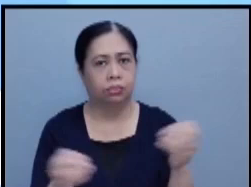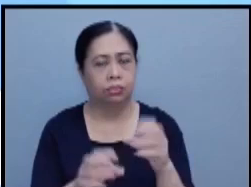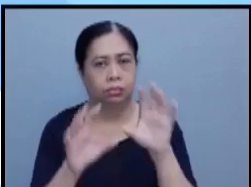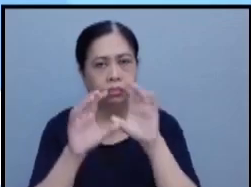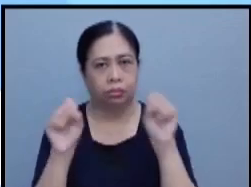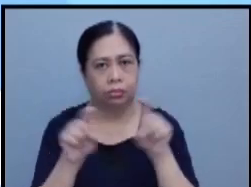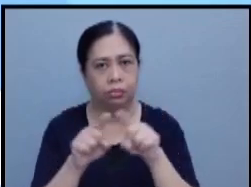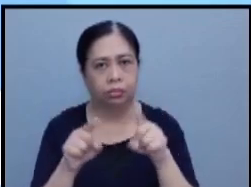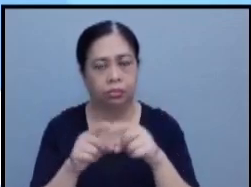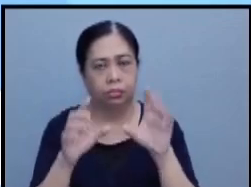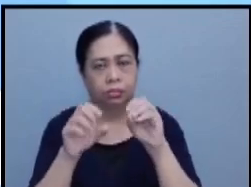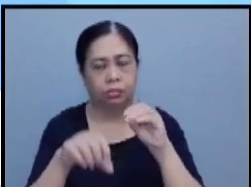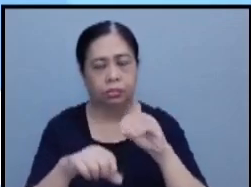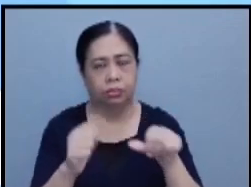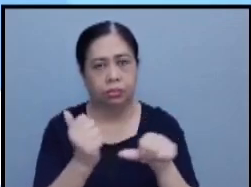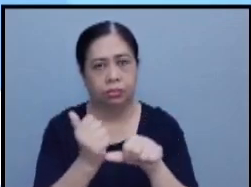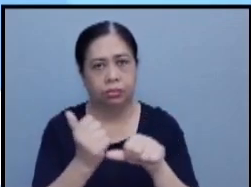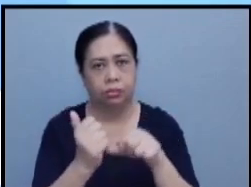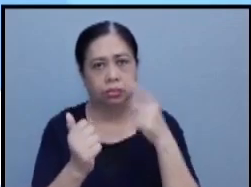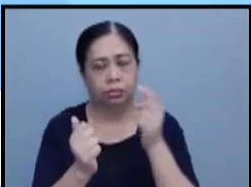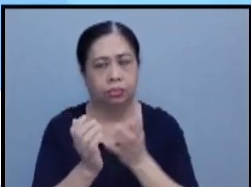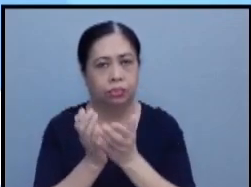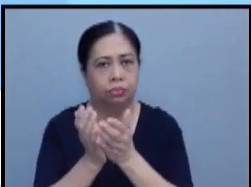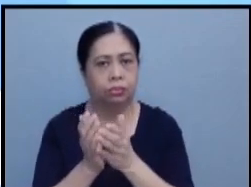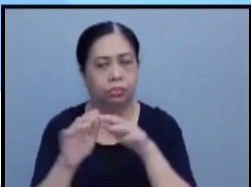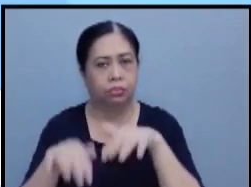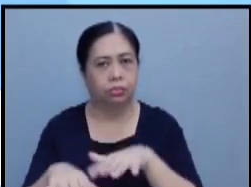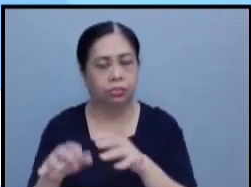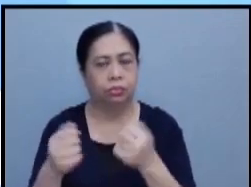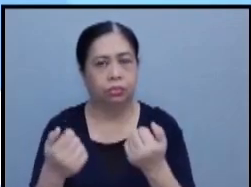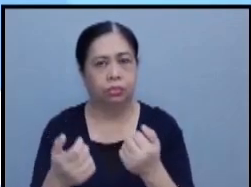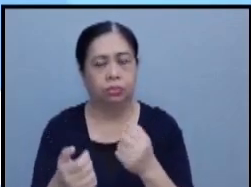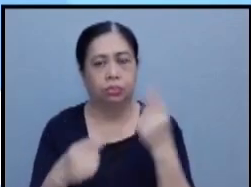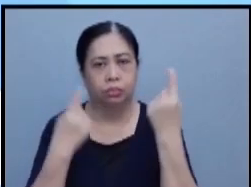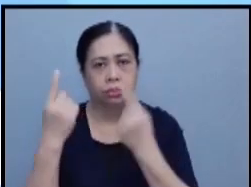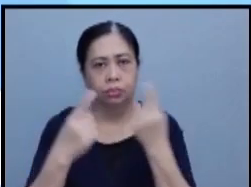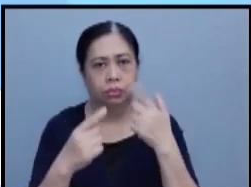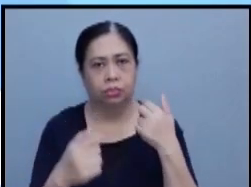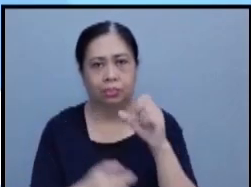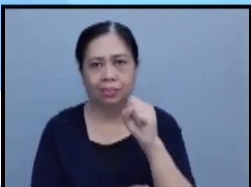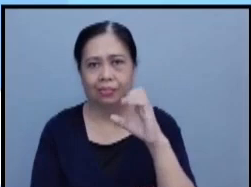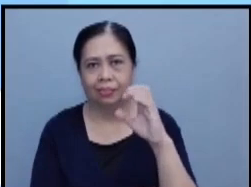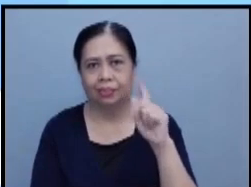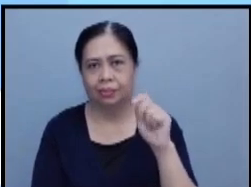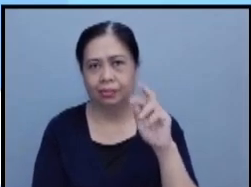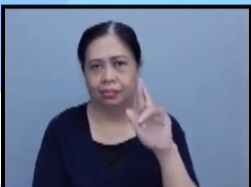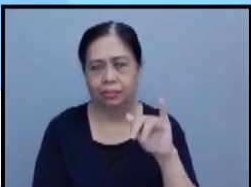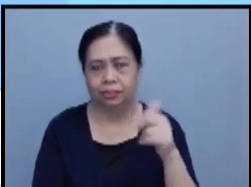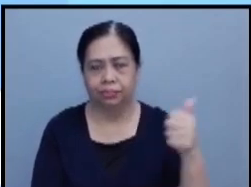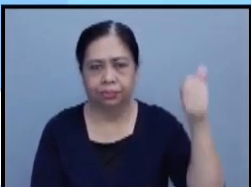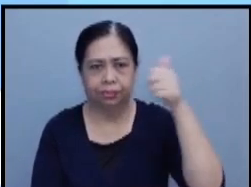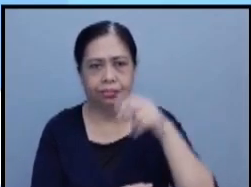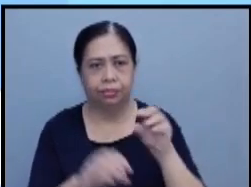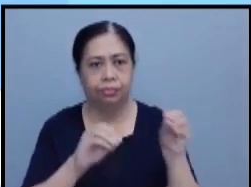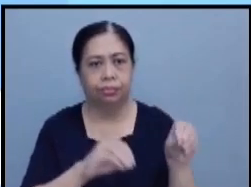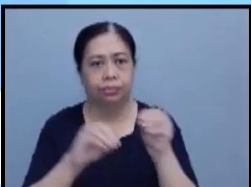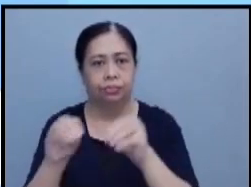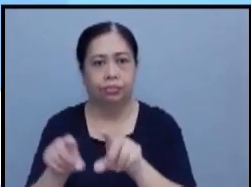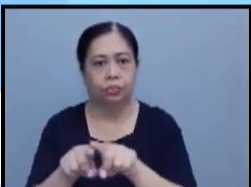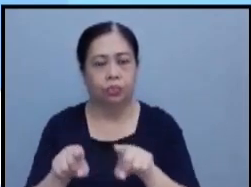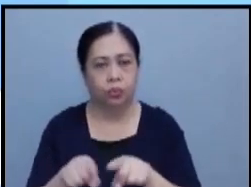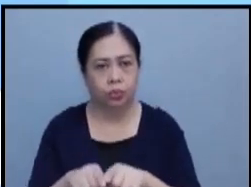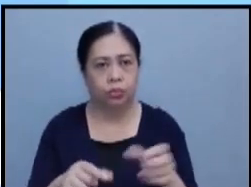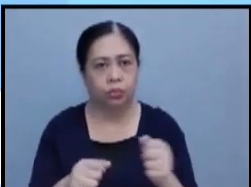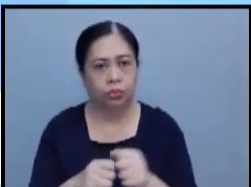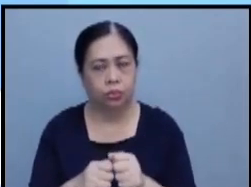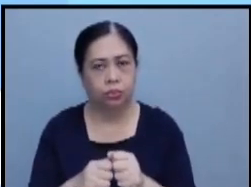Presidential Assistant for Maritime Concerns na may ranggong kalihim. Iinilagay rin ni President Marcos bilang Interim